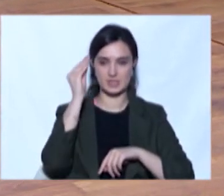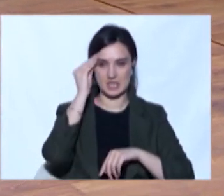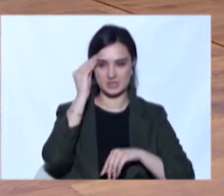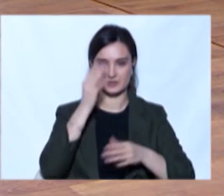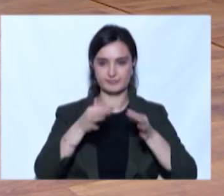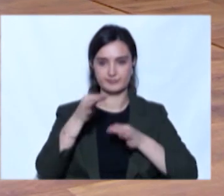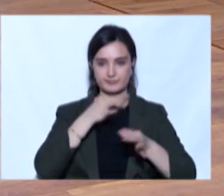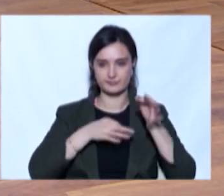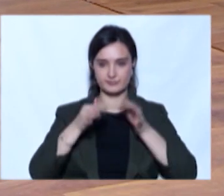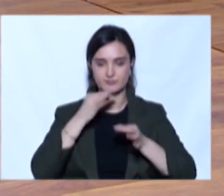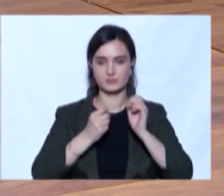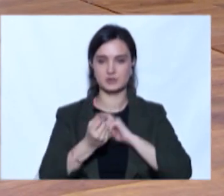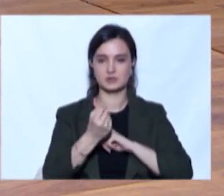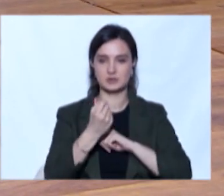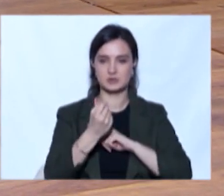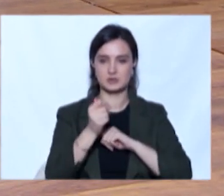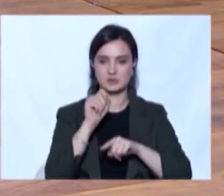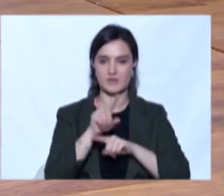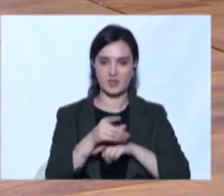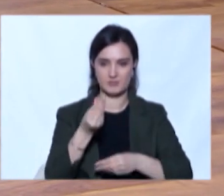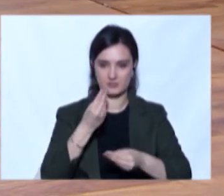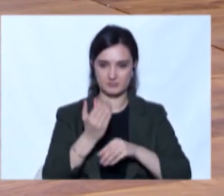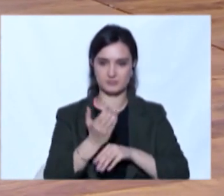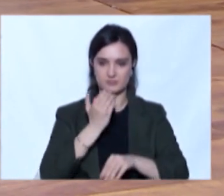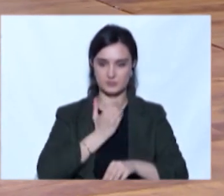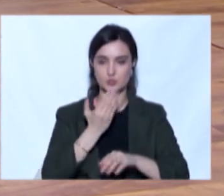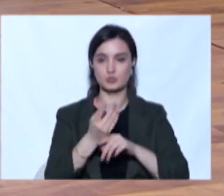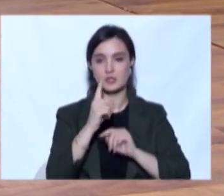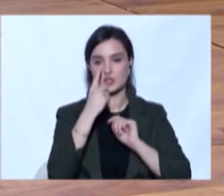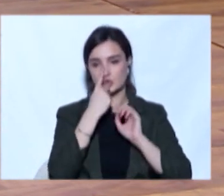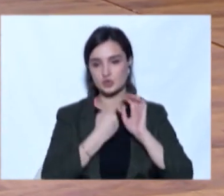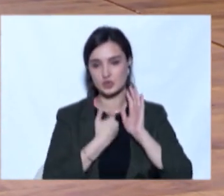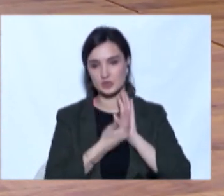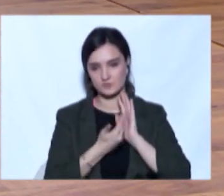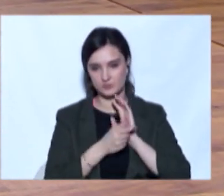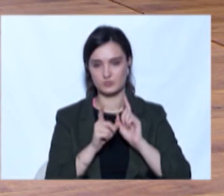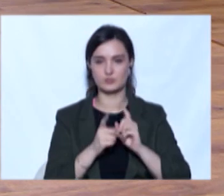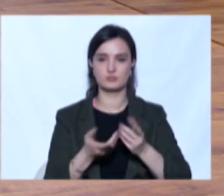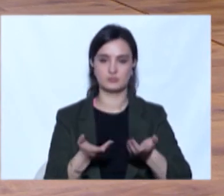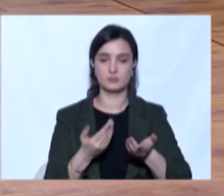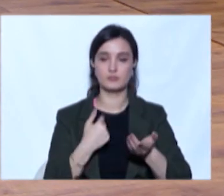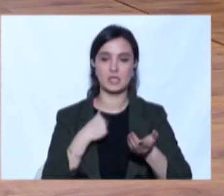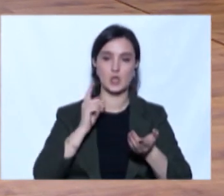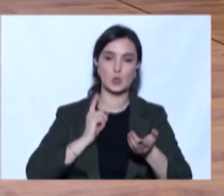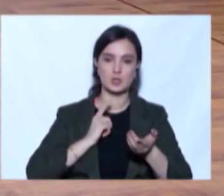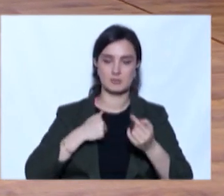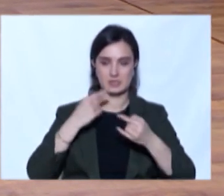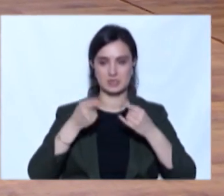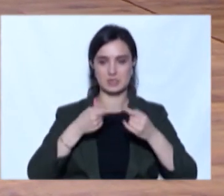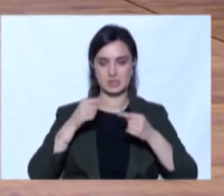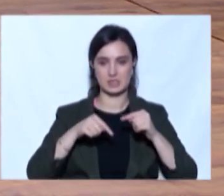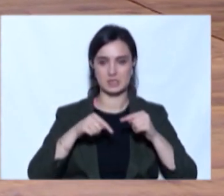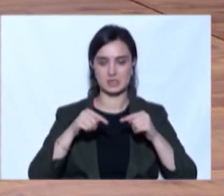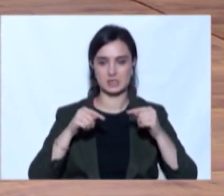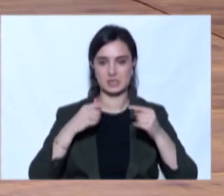აზრებს, თქვენს დავალებებს, თქვენს შენიშვნებსაც მათ შორის და გელოდებით ისევ და ისევ ჩვენი ტელესკოლის